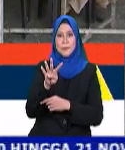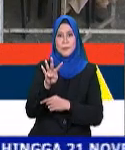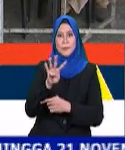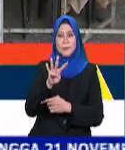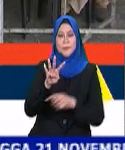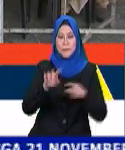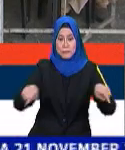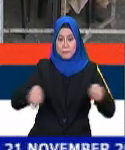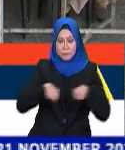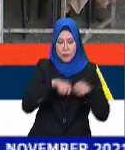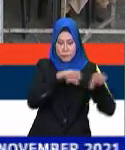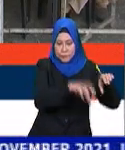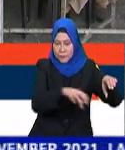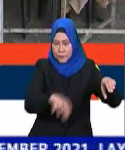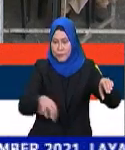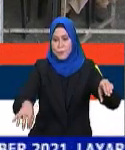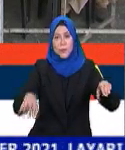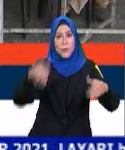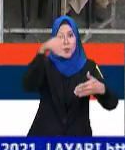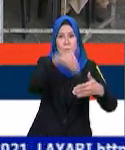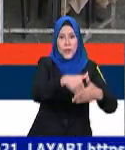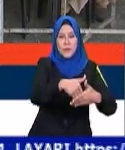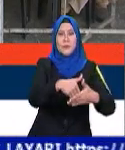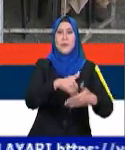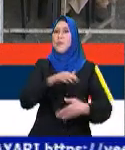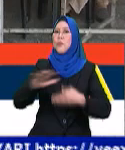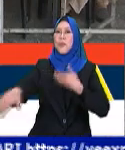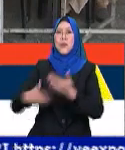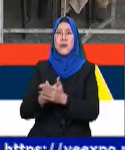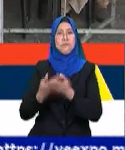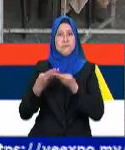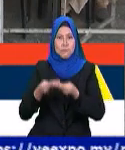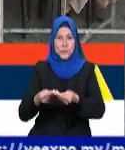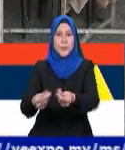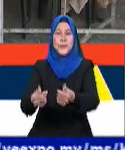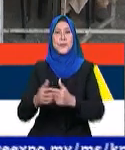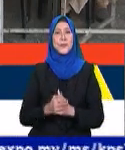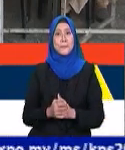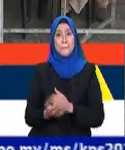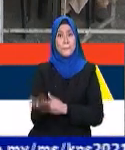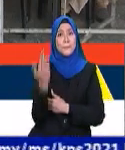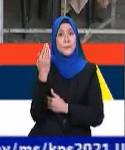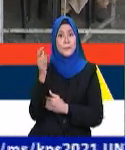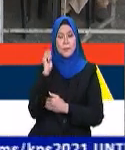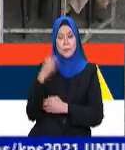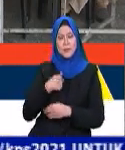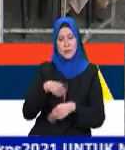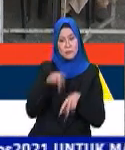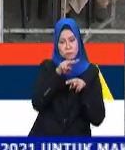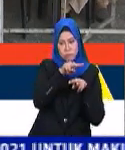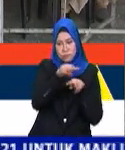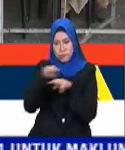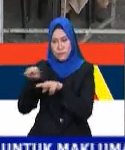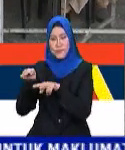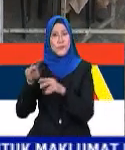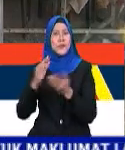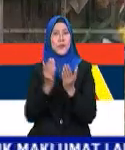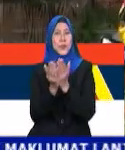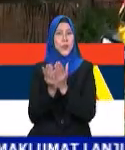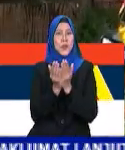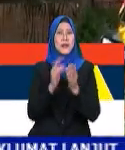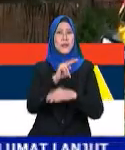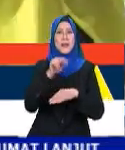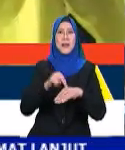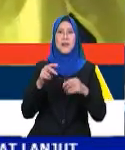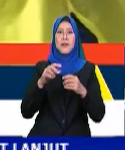empat pusat mengundi di Lendu ini berjalan dengan lancar dan pagi tadi saya telah meninjau pusat pengundian di Sekolah Kebangsaan